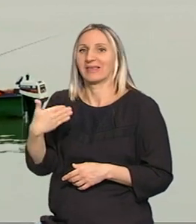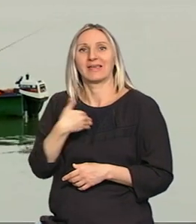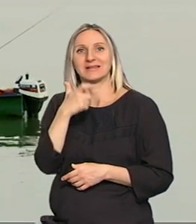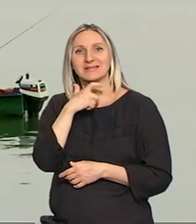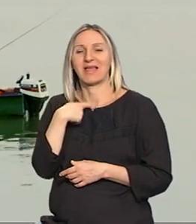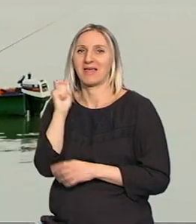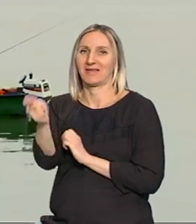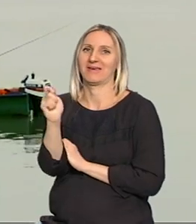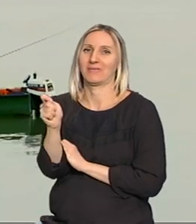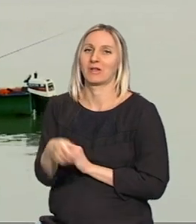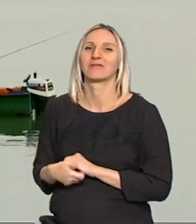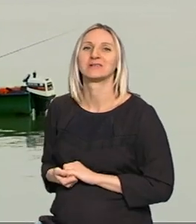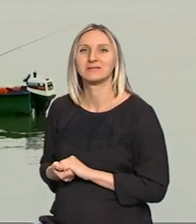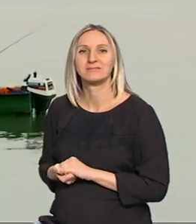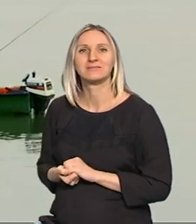ostao.